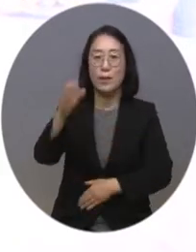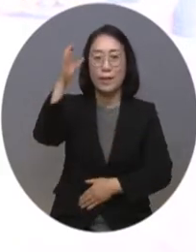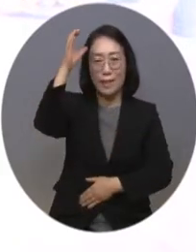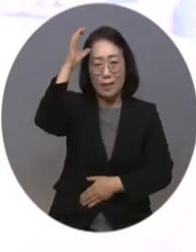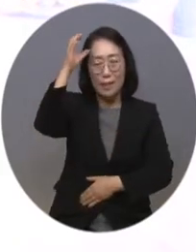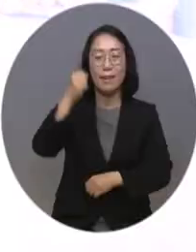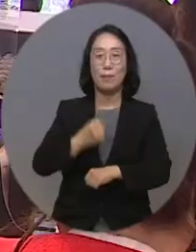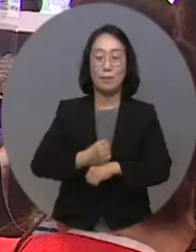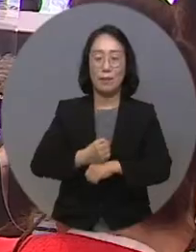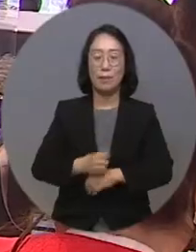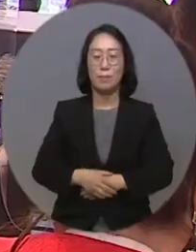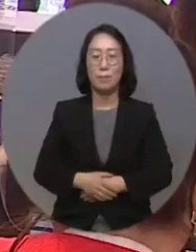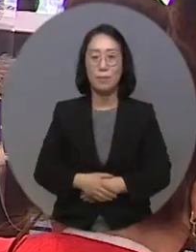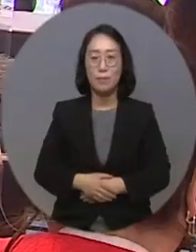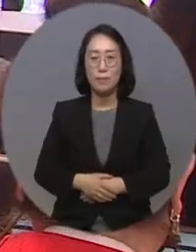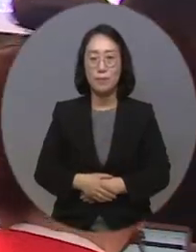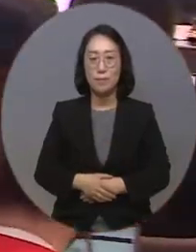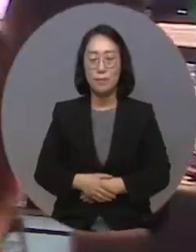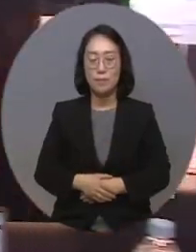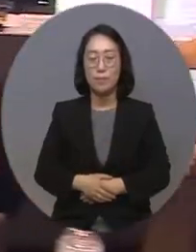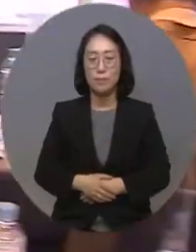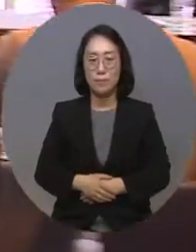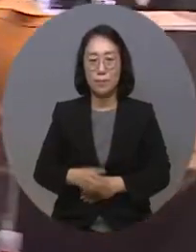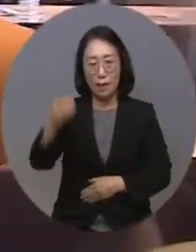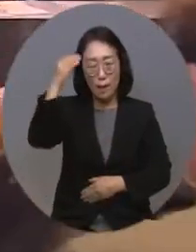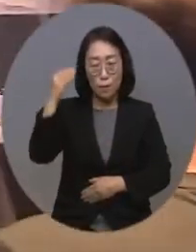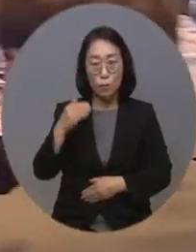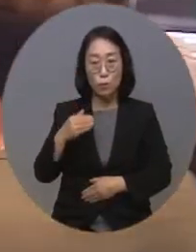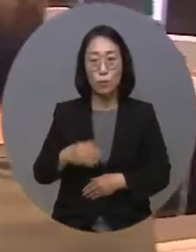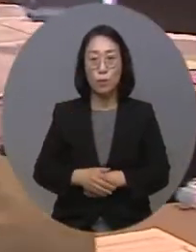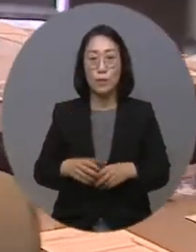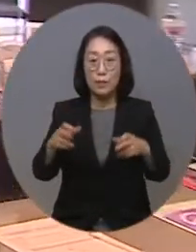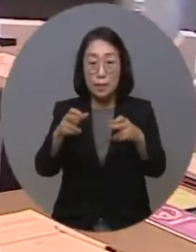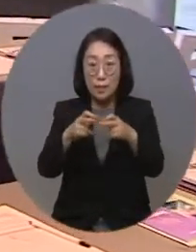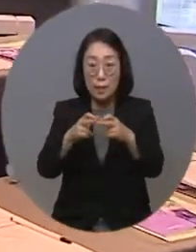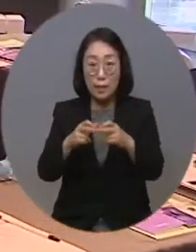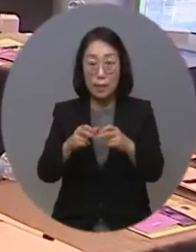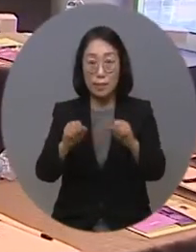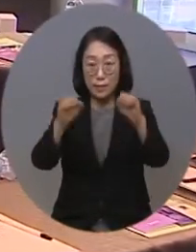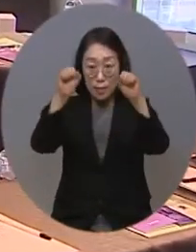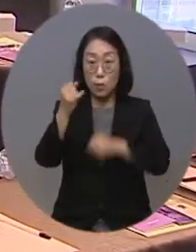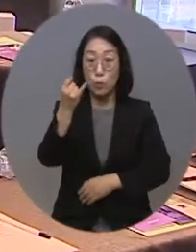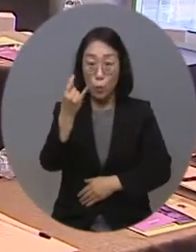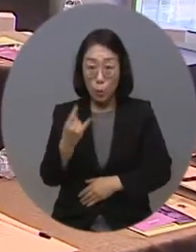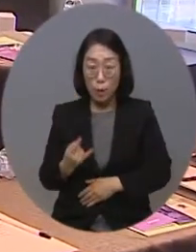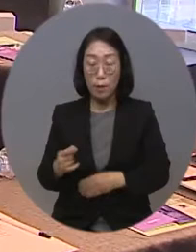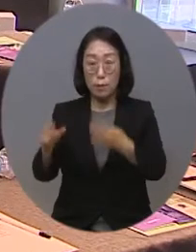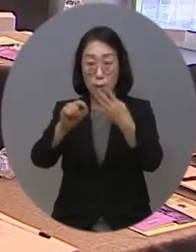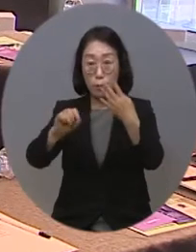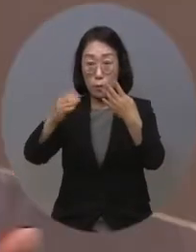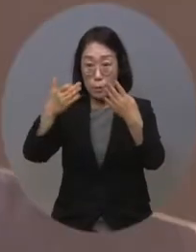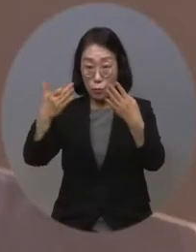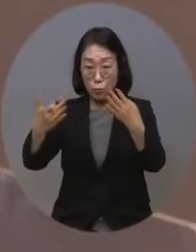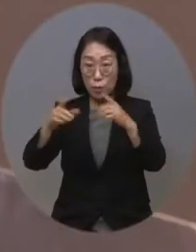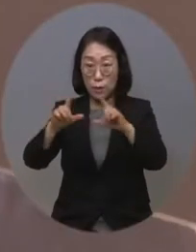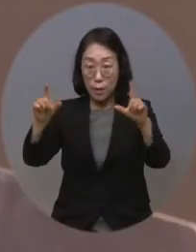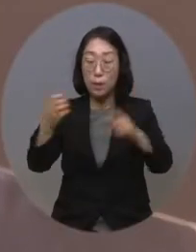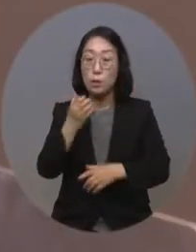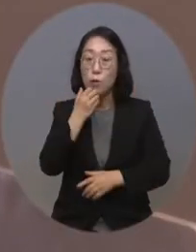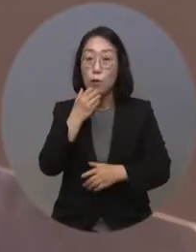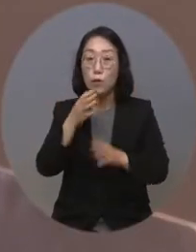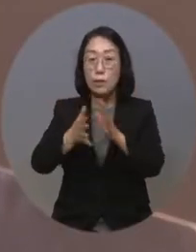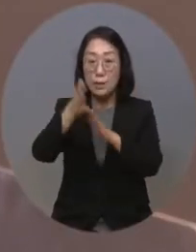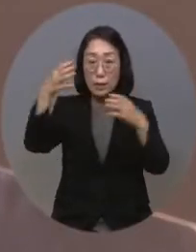기대하도록 하겠습니다. 한편 대한장애인체육회는 장애인의 날을 맞아 4월 19일 오후 7시부터